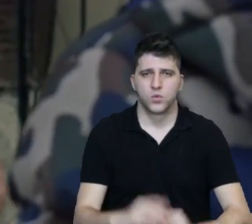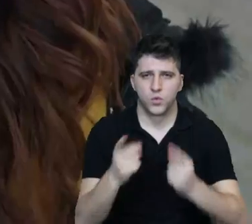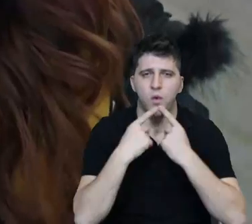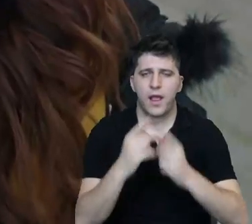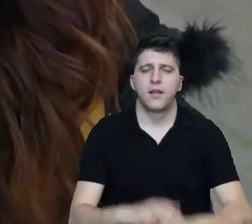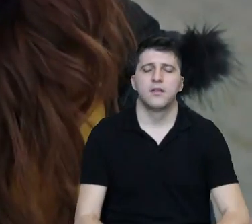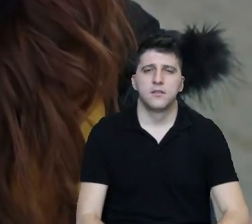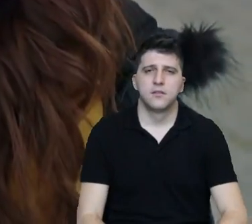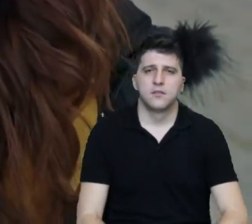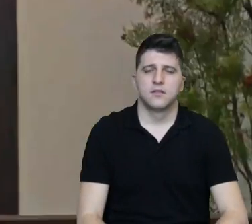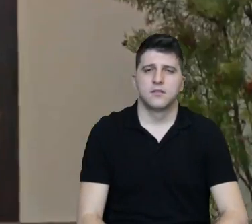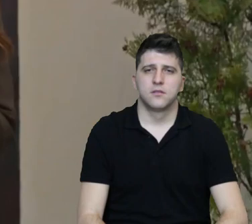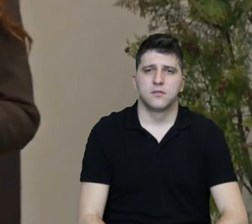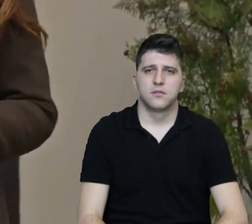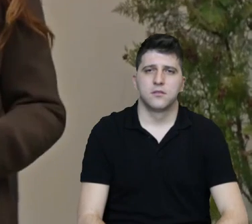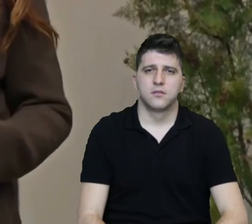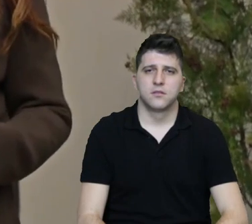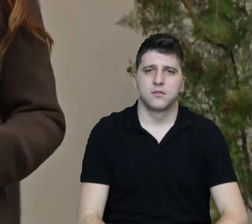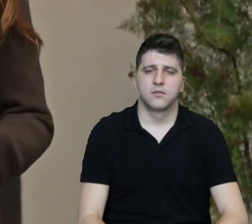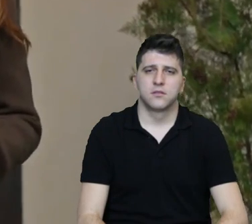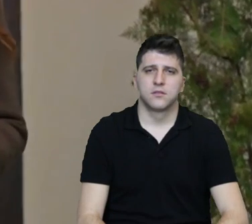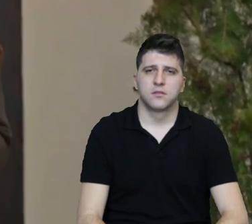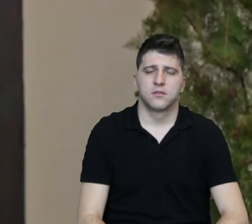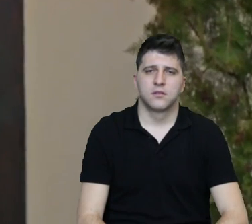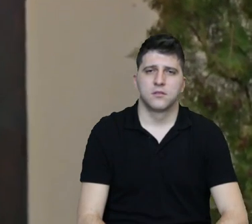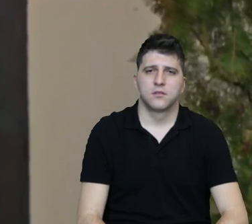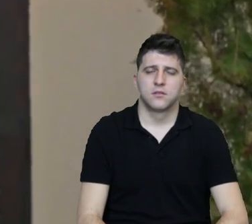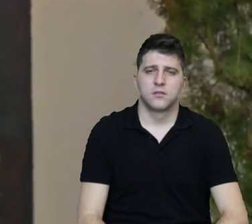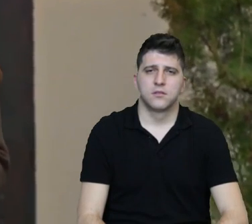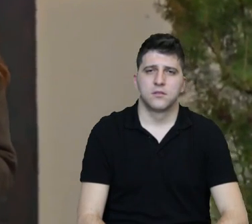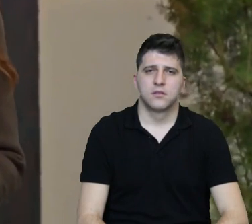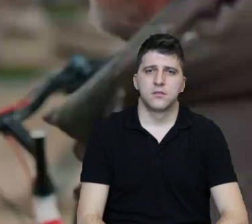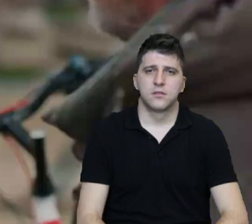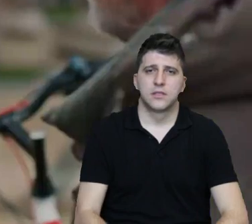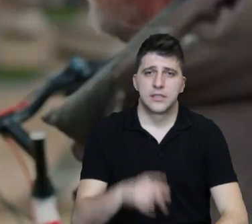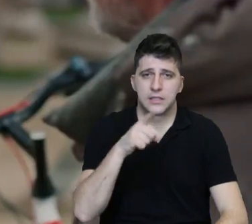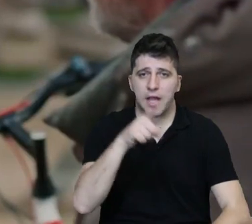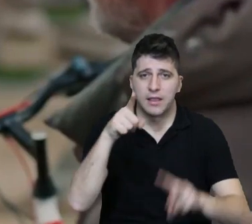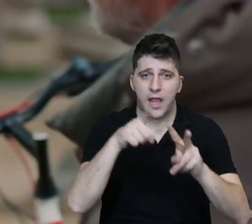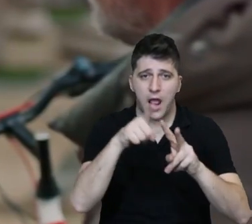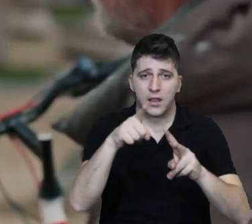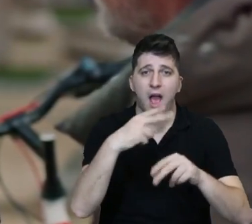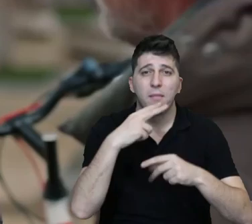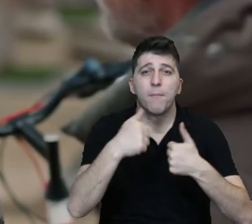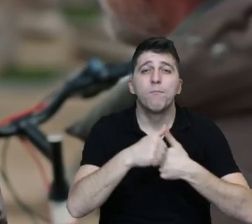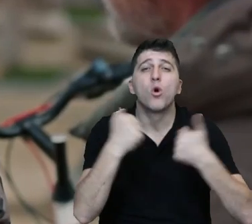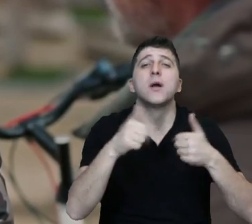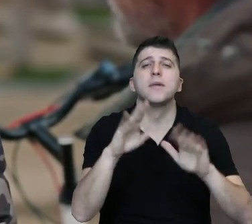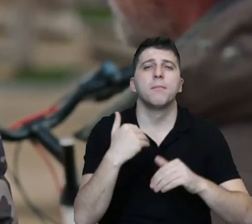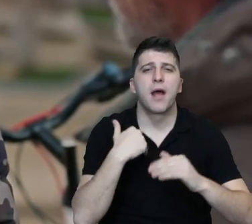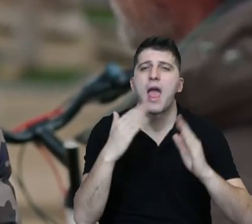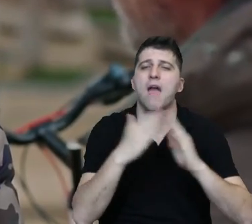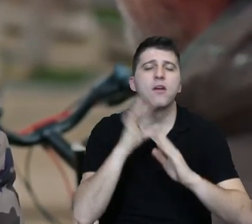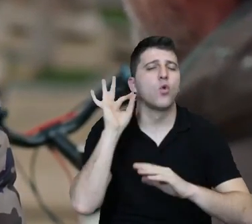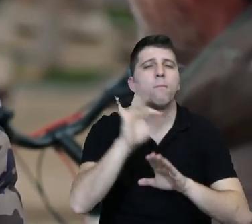Söyle. Alev elinde bir atkı ve bereyle dışarı çıktı. Sen Nalan abladan boşanmadığın sürece ben